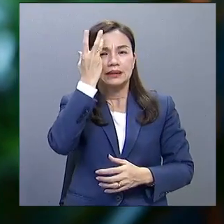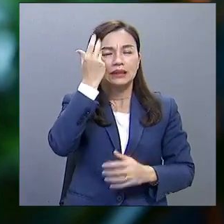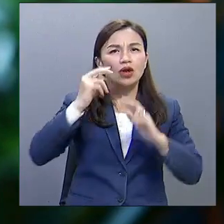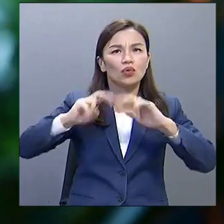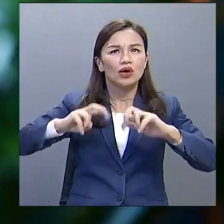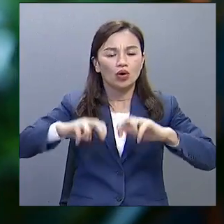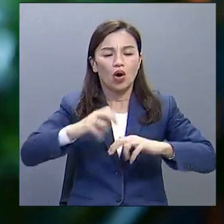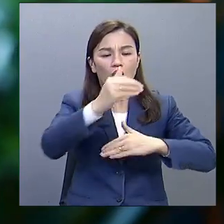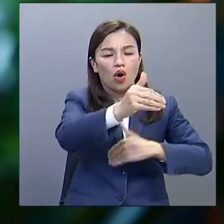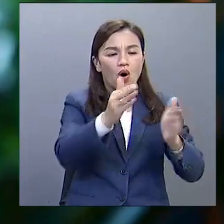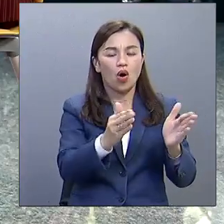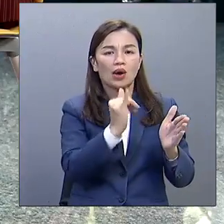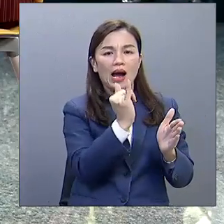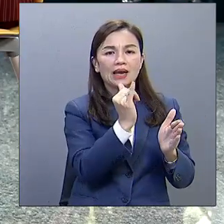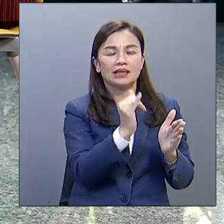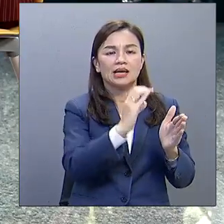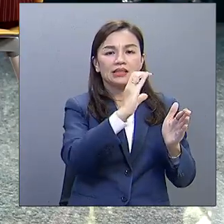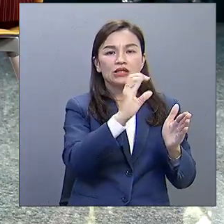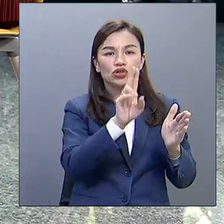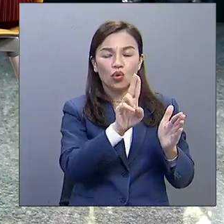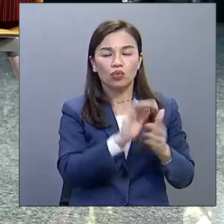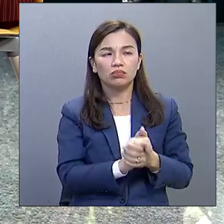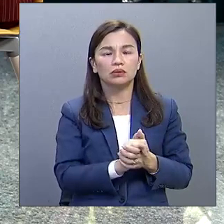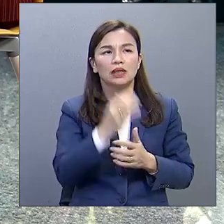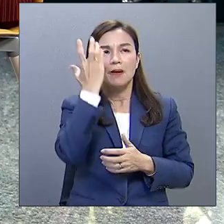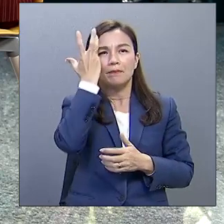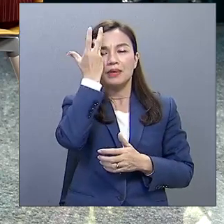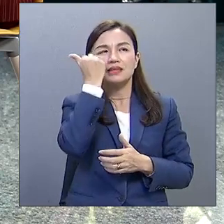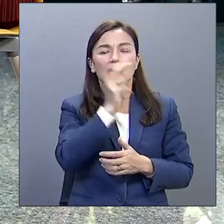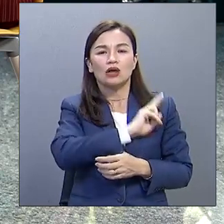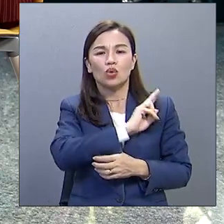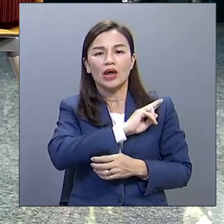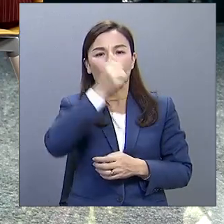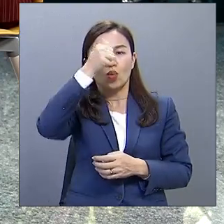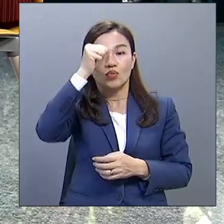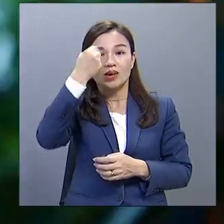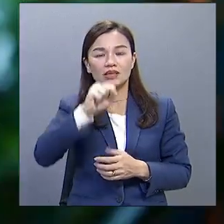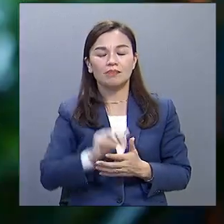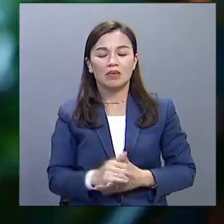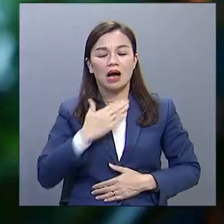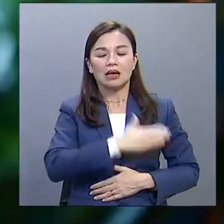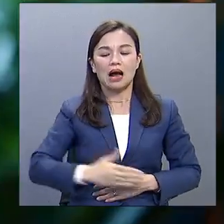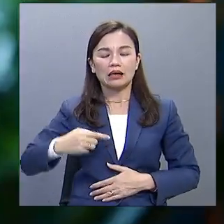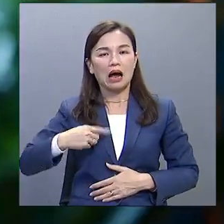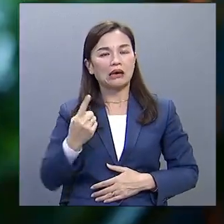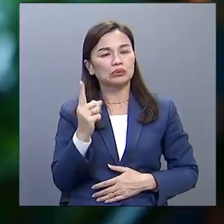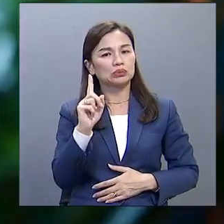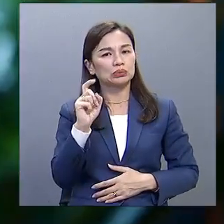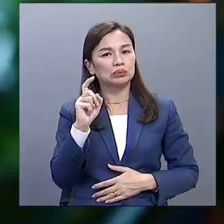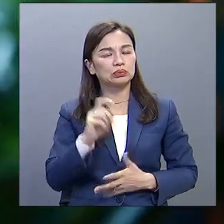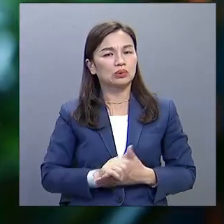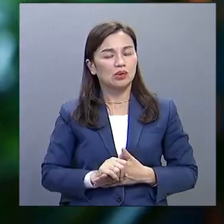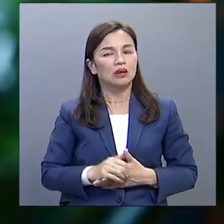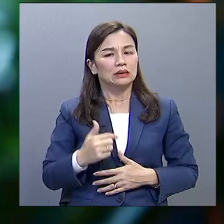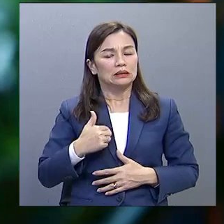ออยู่คนเดียว10วันนะมันได้โอกาสพิจารณาตัวเองว่าเออเนี่ยแสดงว่าร่างกายมันบอกแล้วนะว่าเราอ่ะไม่ไหวแล้วมันเตือนเราแล้วเราต้อง